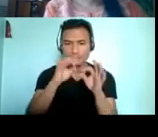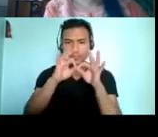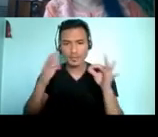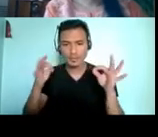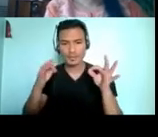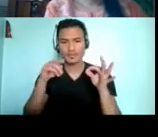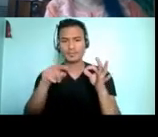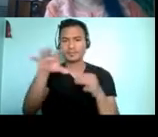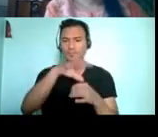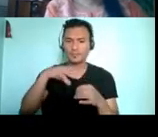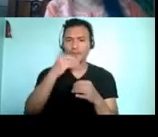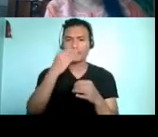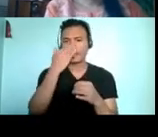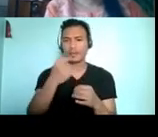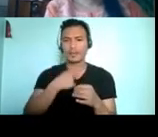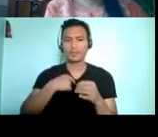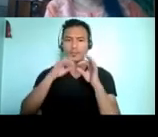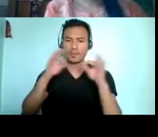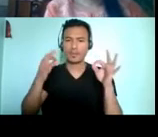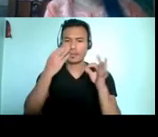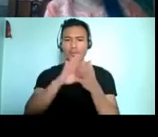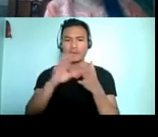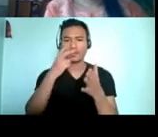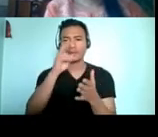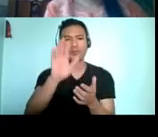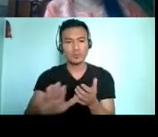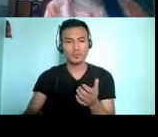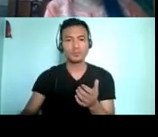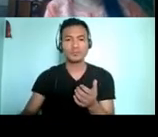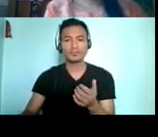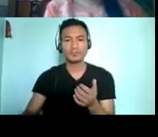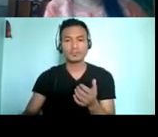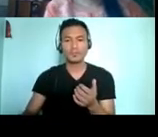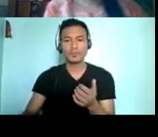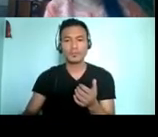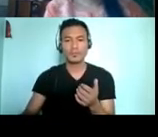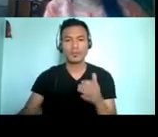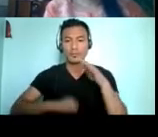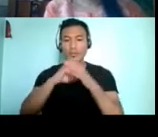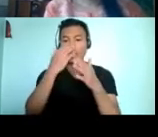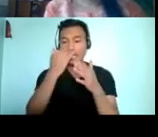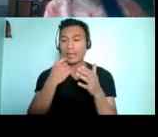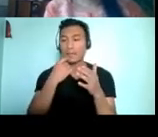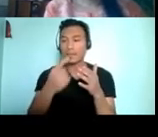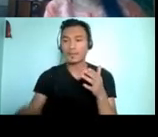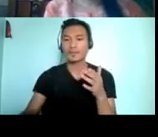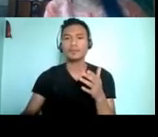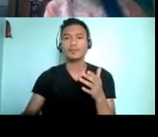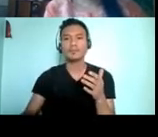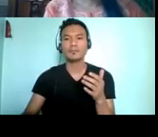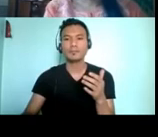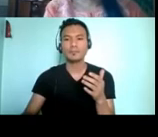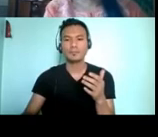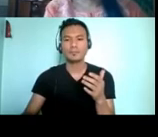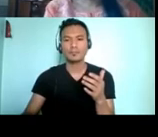विविधता, यिनीहरू कारण हामी विभिन्न कारणहरू देख्छौँ। तर मूल जड कारण चाहिँ हामीले केलाई पनि लिनुपर्छ भन्दाखेरि यो